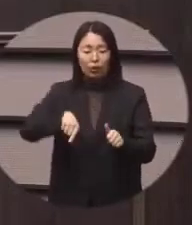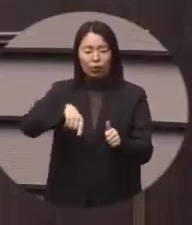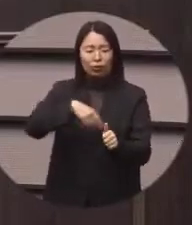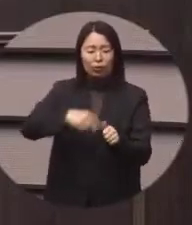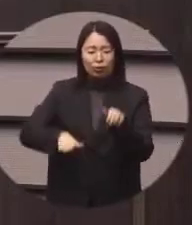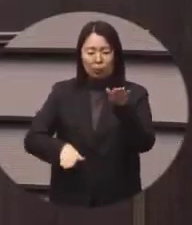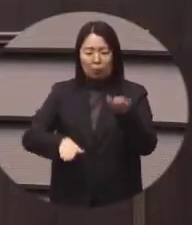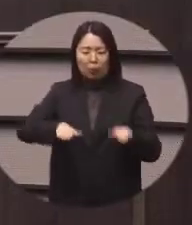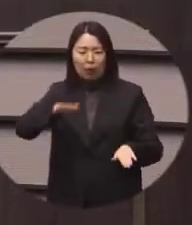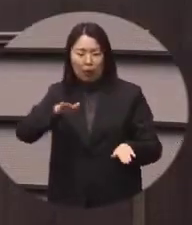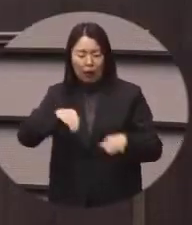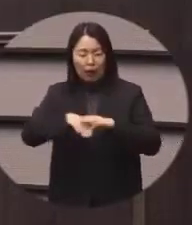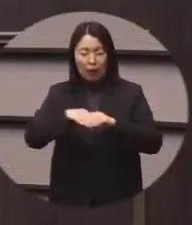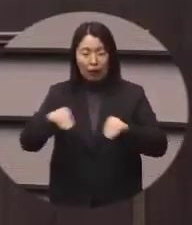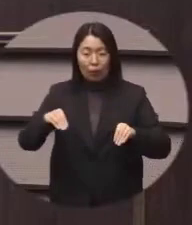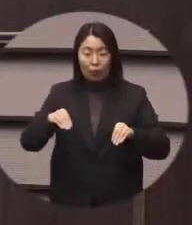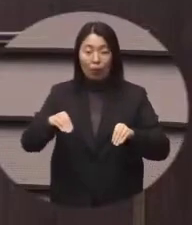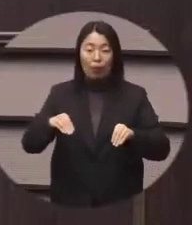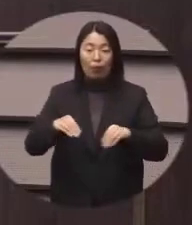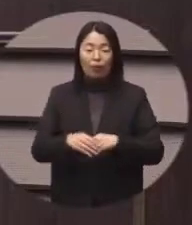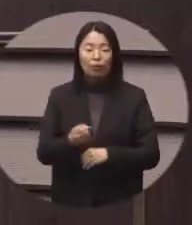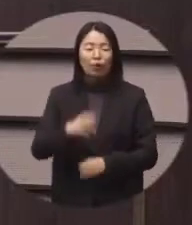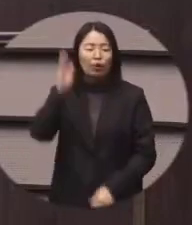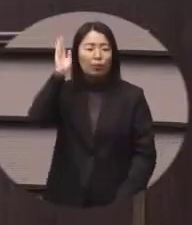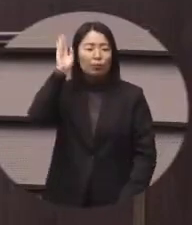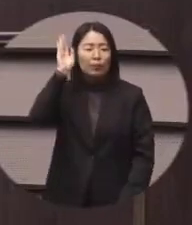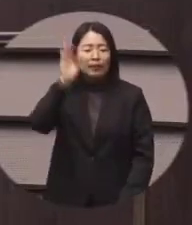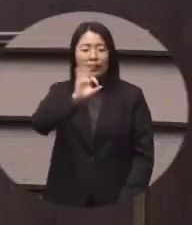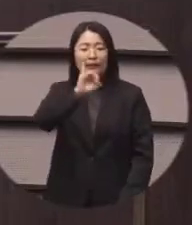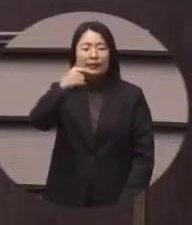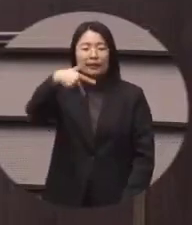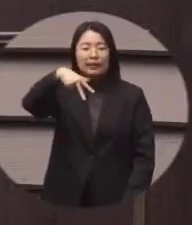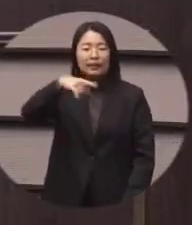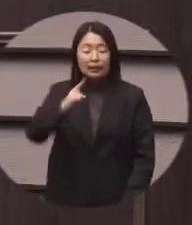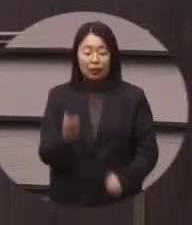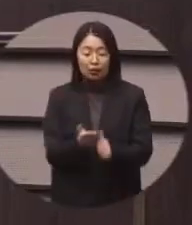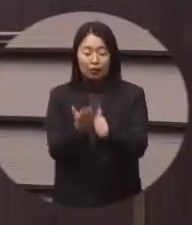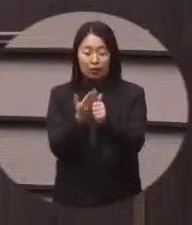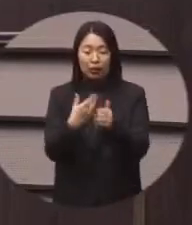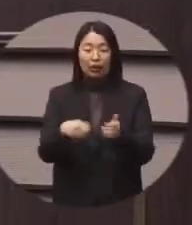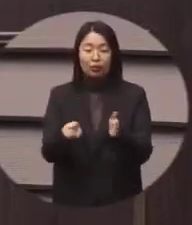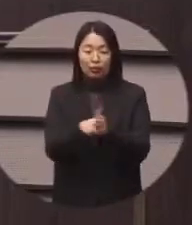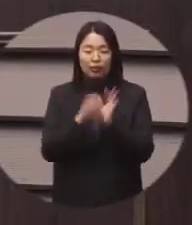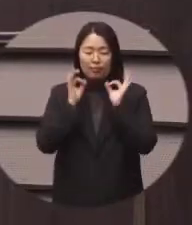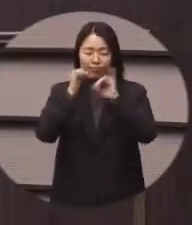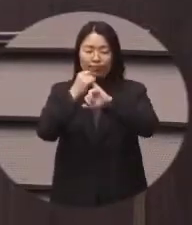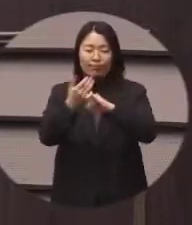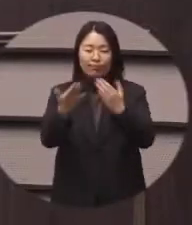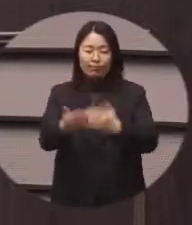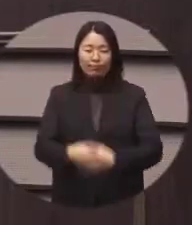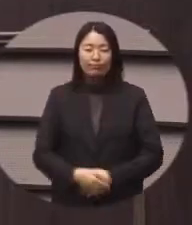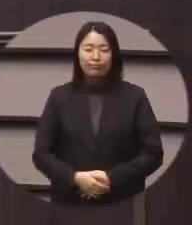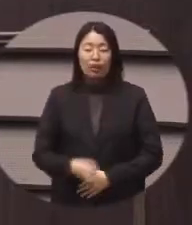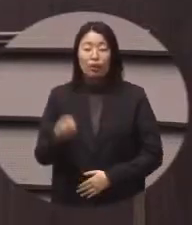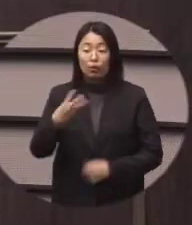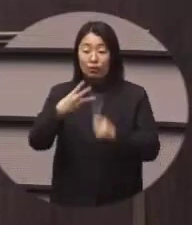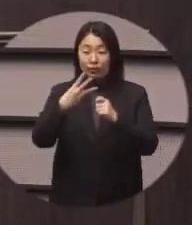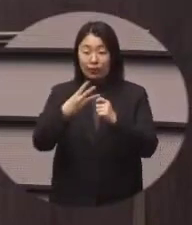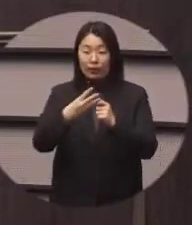해소와 창의형 인재를 육성하는 데 노력해 나가겠습니다. 셋째,